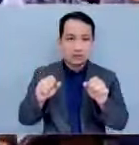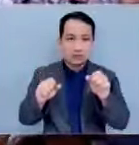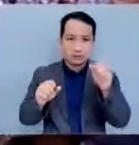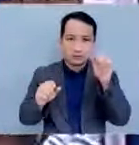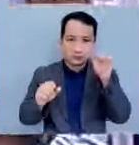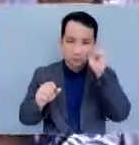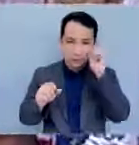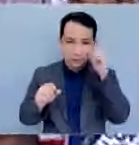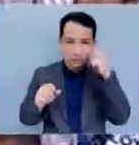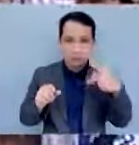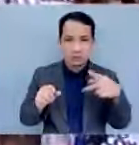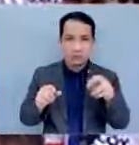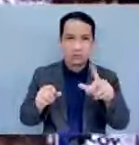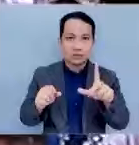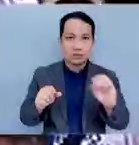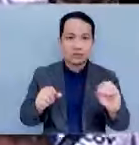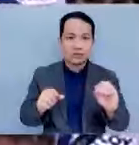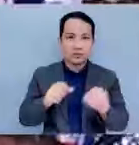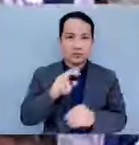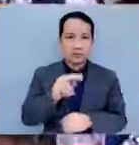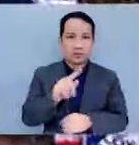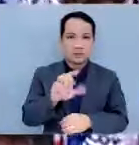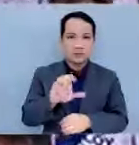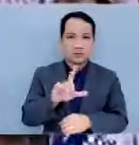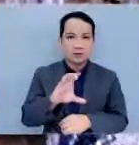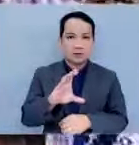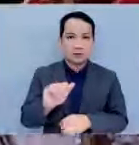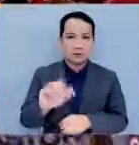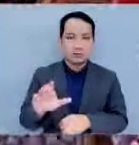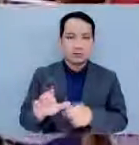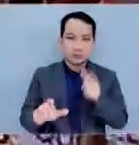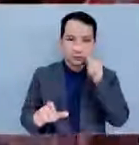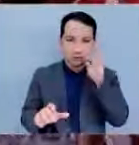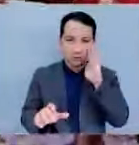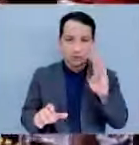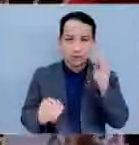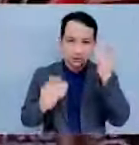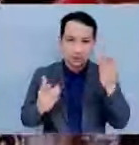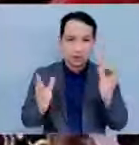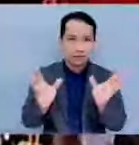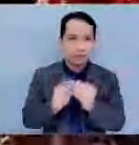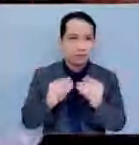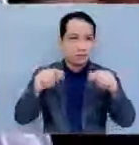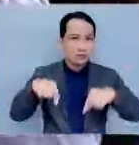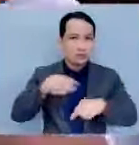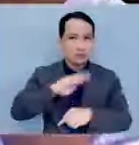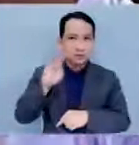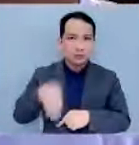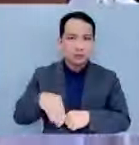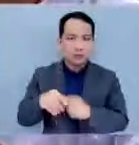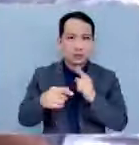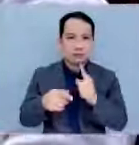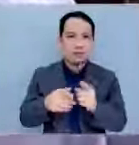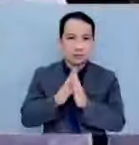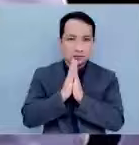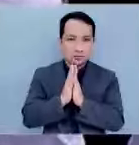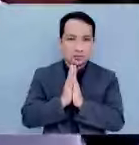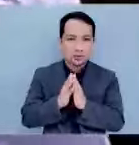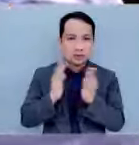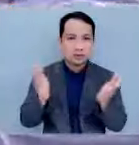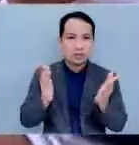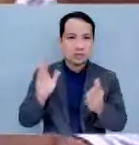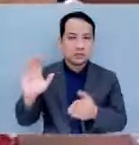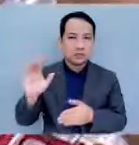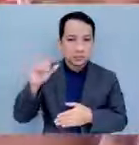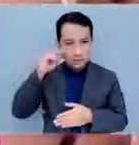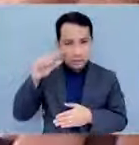Panelo at dating NTF-LCAC spokesperson Lorraine Badoy. At hindi lang daw sa Maynila naganap ang prayer rally para kay Kibuloy. Meron din daw